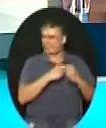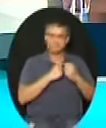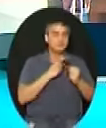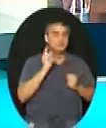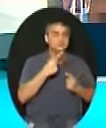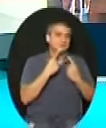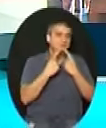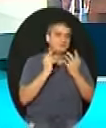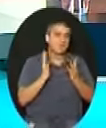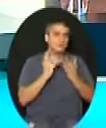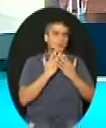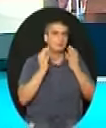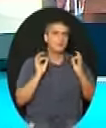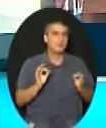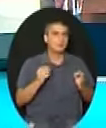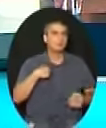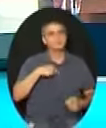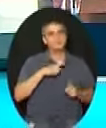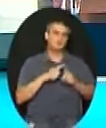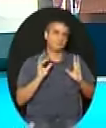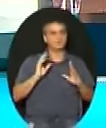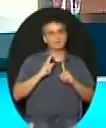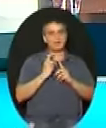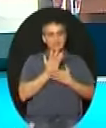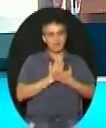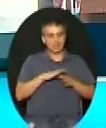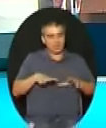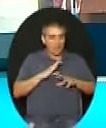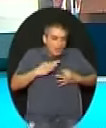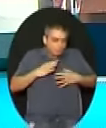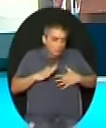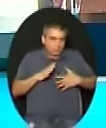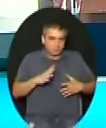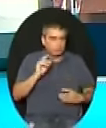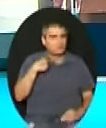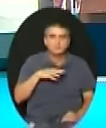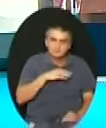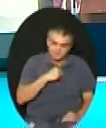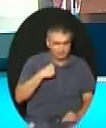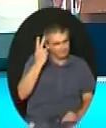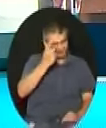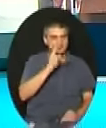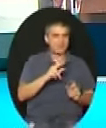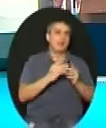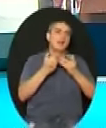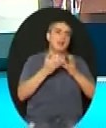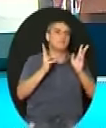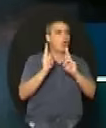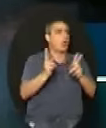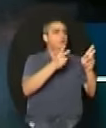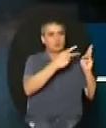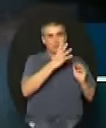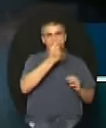יש פה שיח מאוד ברור שאנחנו משחקים כל הזמן רק בחצי מגרש אחד. אני מסכים עם מייקל, אני מבין את זה שצריך לפתוח לנו